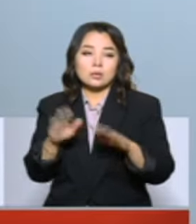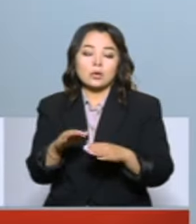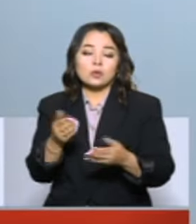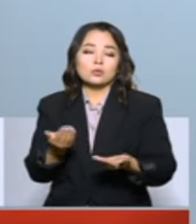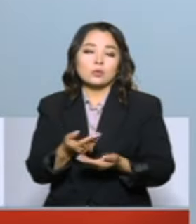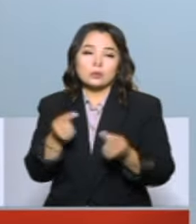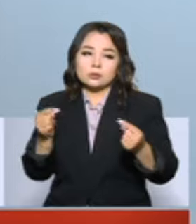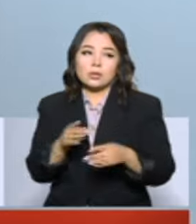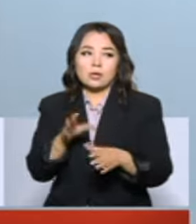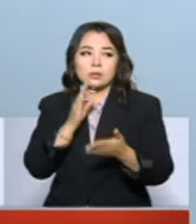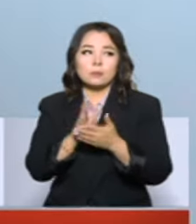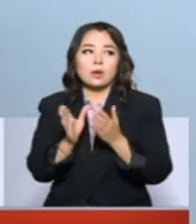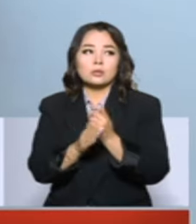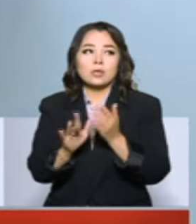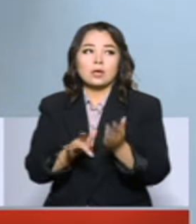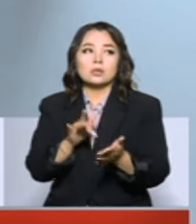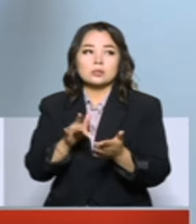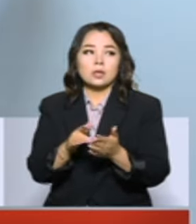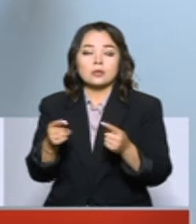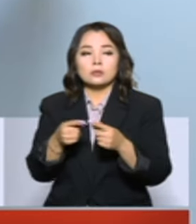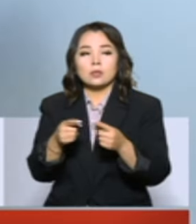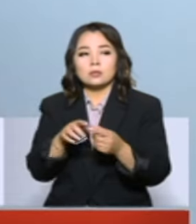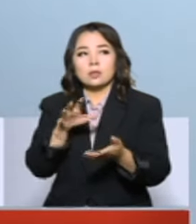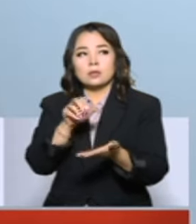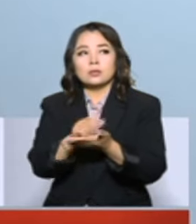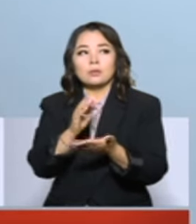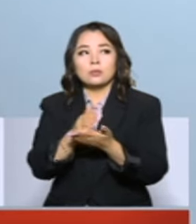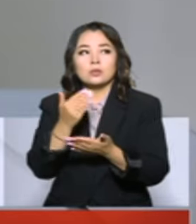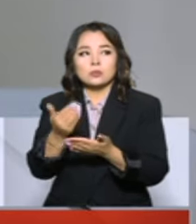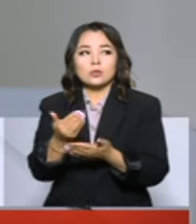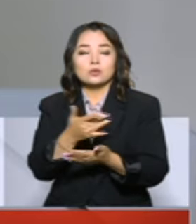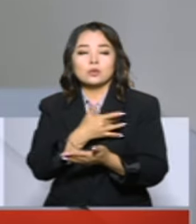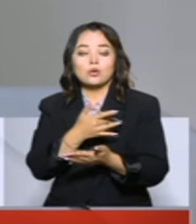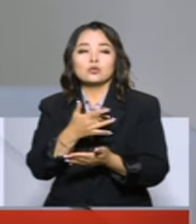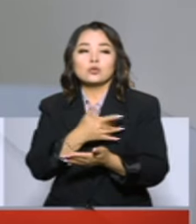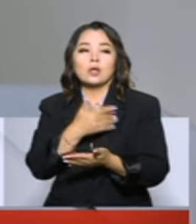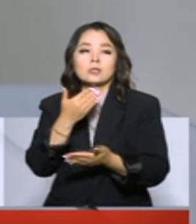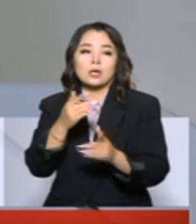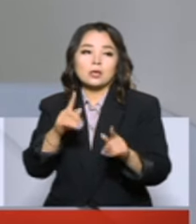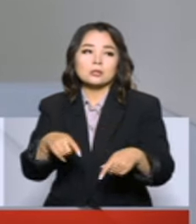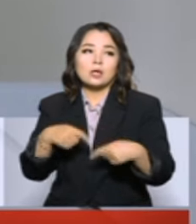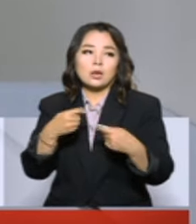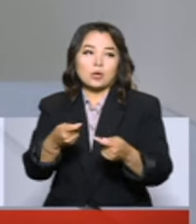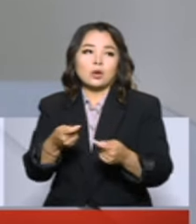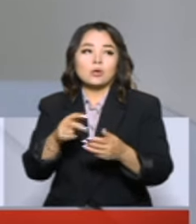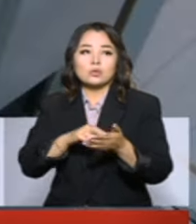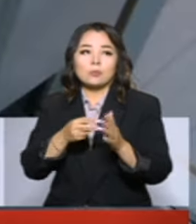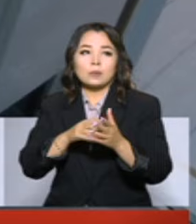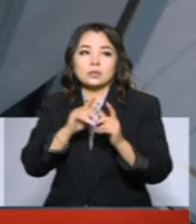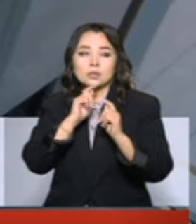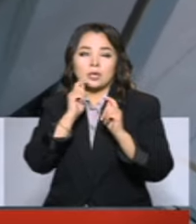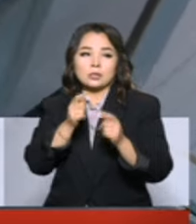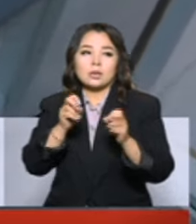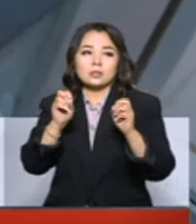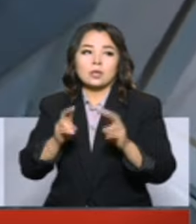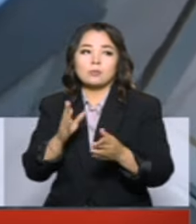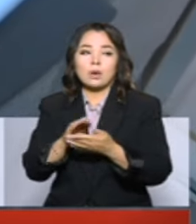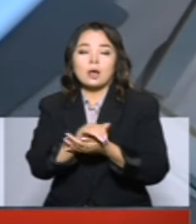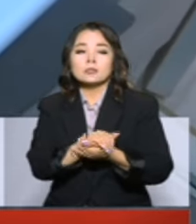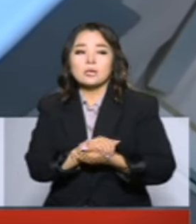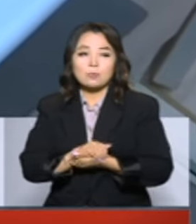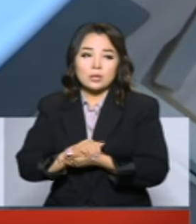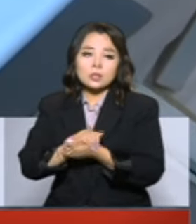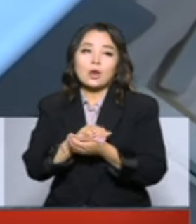қалған еді. Содан бері Атырау қаласында пәтер жалдап келген оларға жүректен жүрекке арнайы жоба аясында баспана берілді. Ассамблея